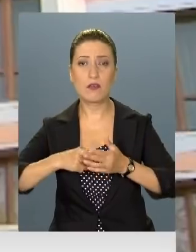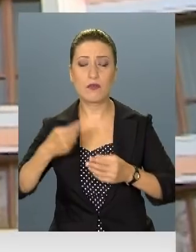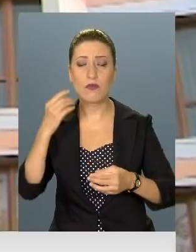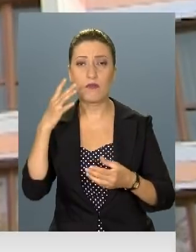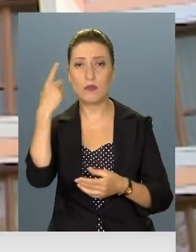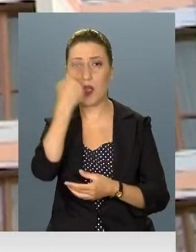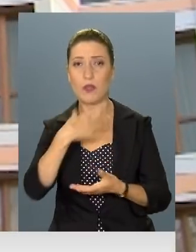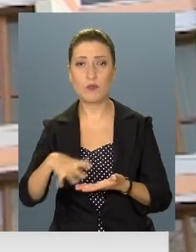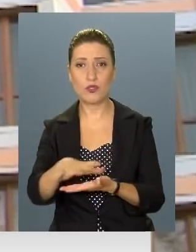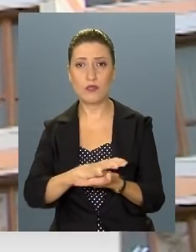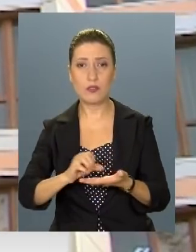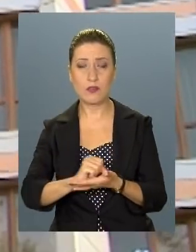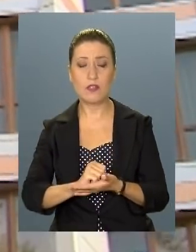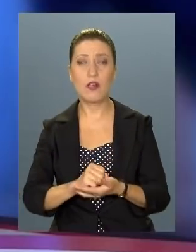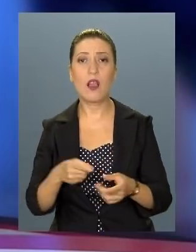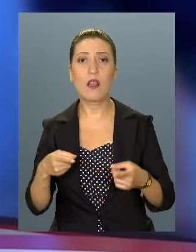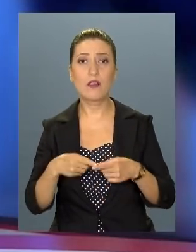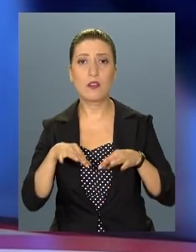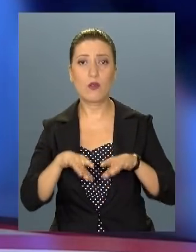դեմքով։ Հարուցվել է քրեական գործ։